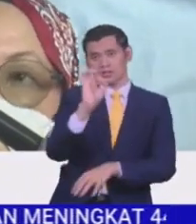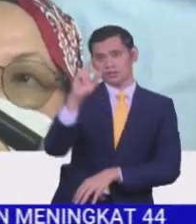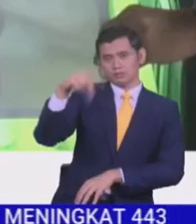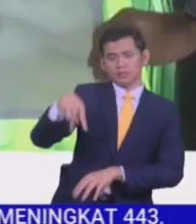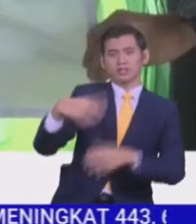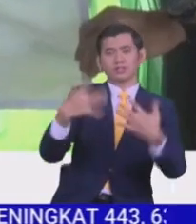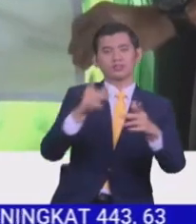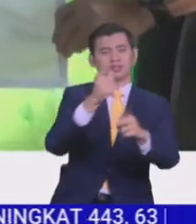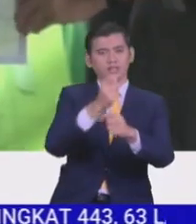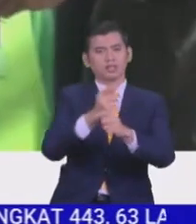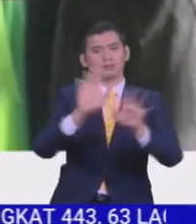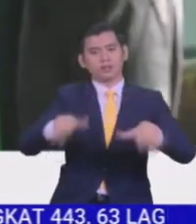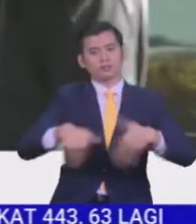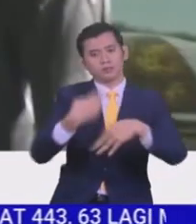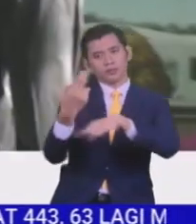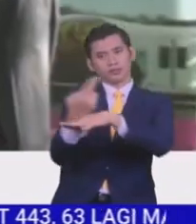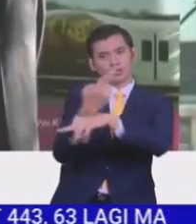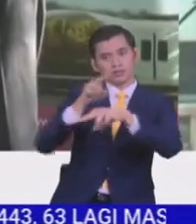tersebutlah.